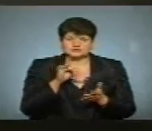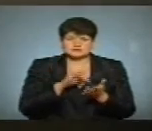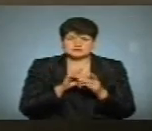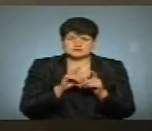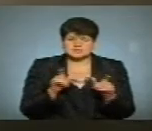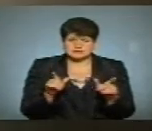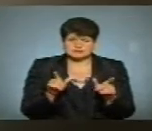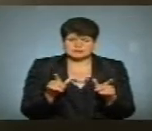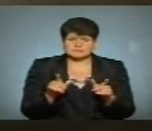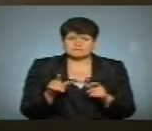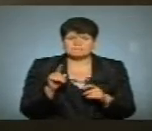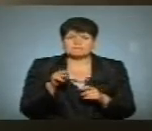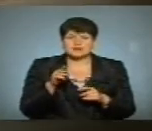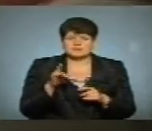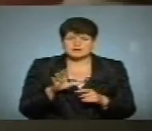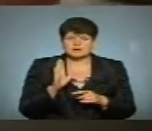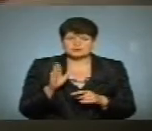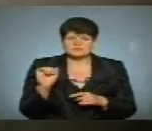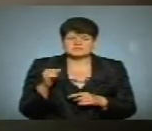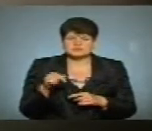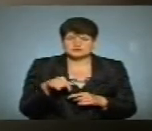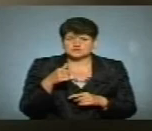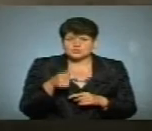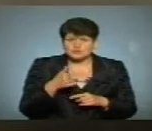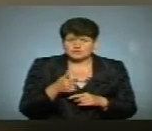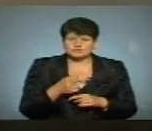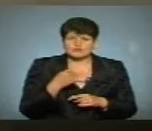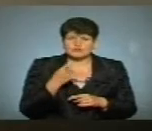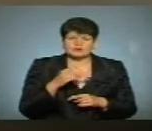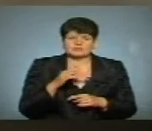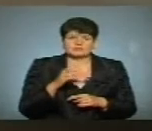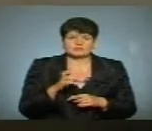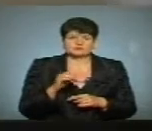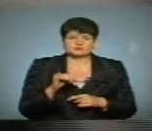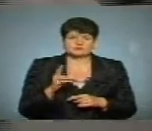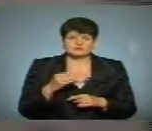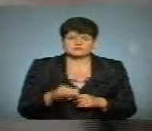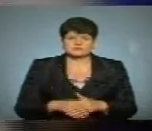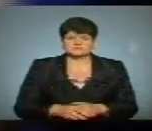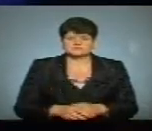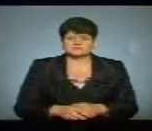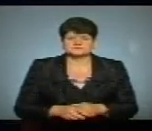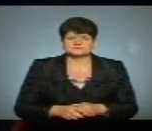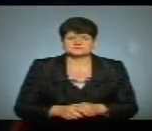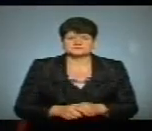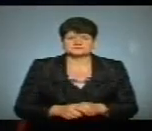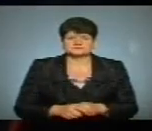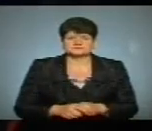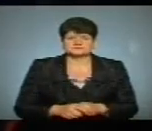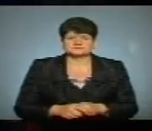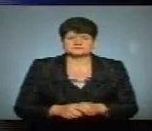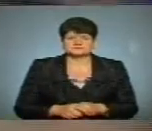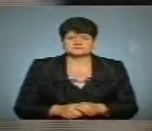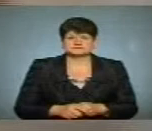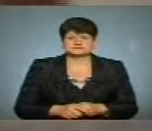центру. Прем'єра відбудеться у серпні цього року, каже Богдан Будковський. Марія Котенко, Андрій Прокопів. Новини на